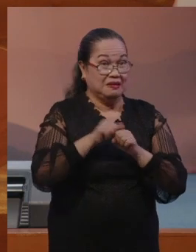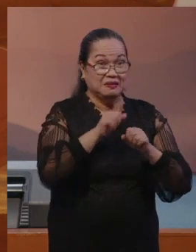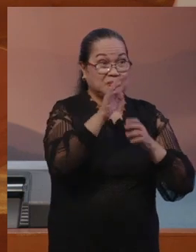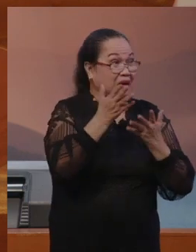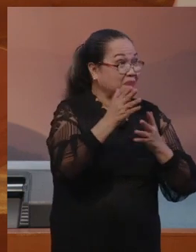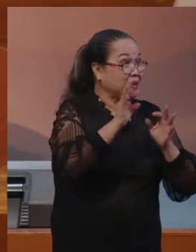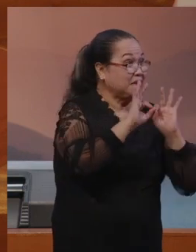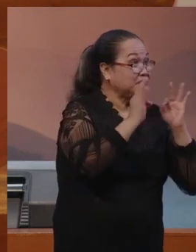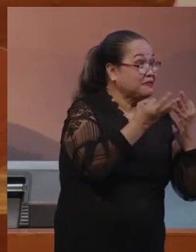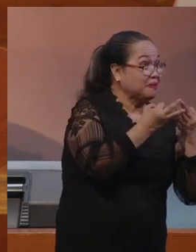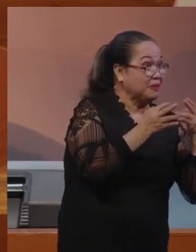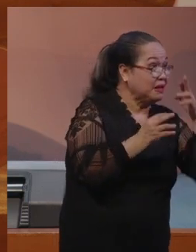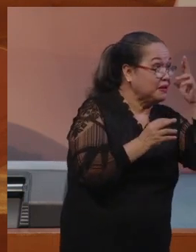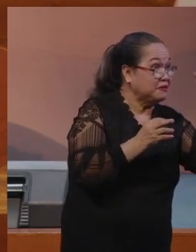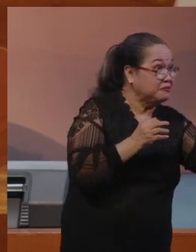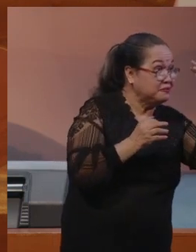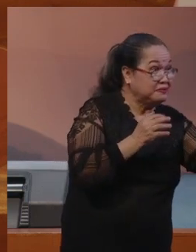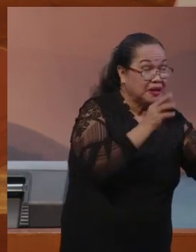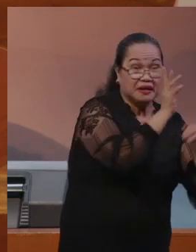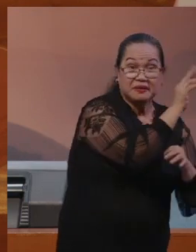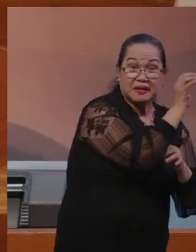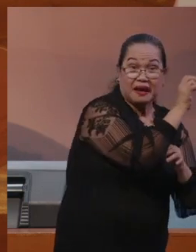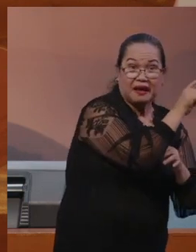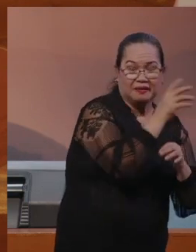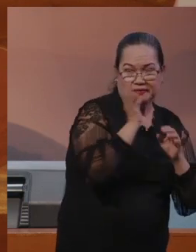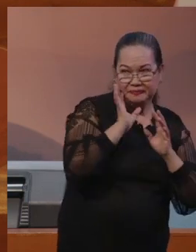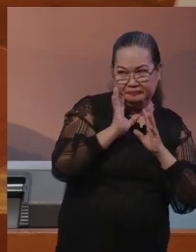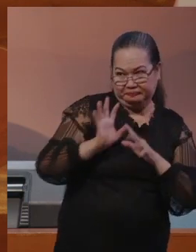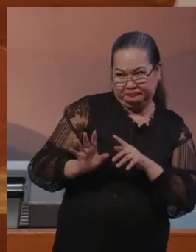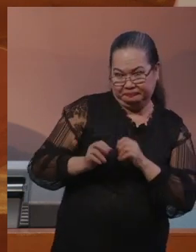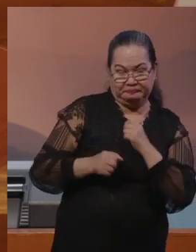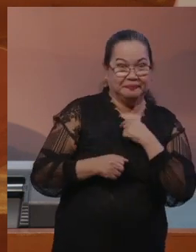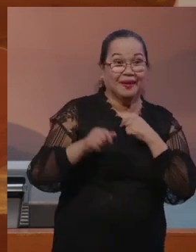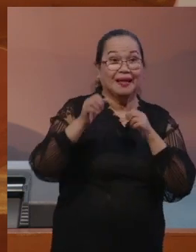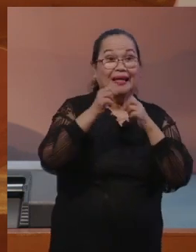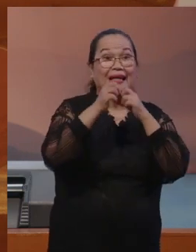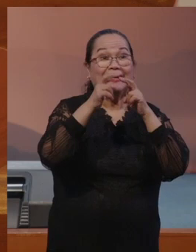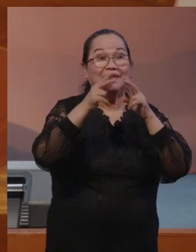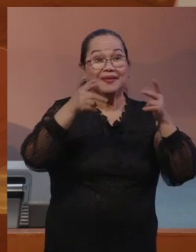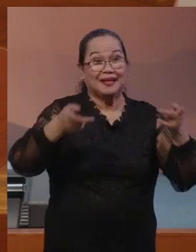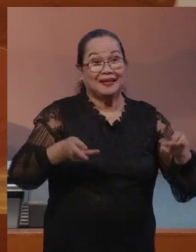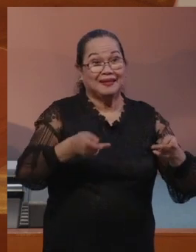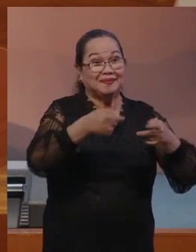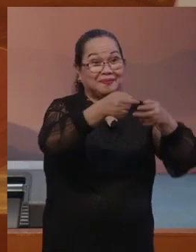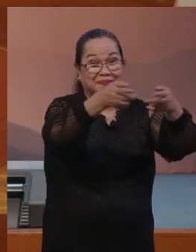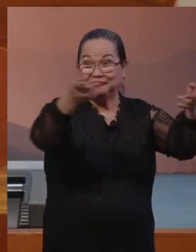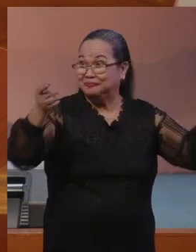siya ng kanyang pamilya. Kahit na sa isang paganong kultura na ganon,